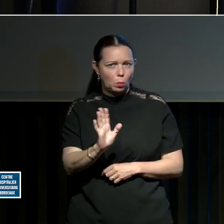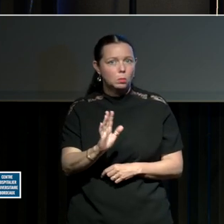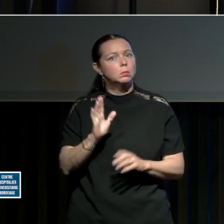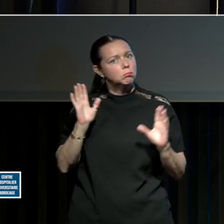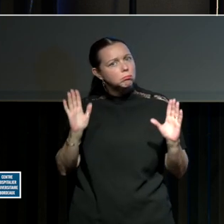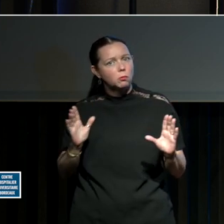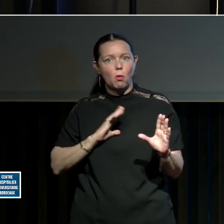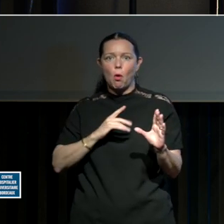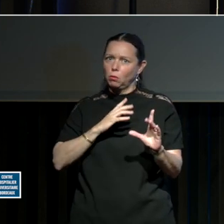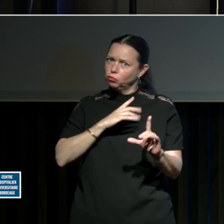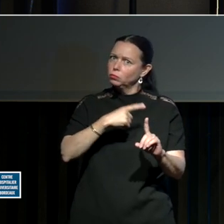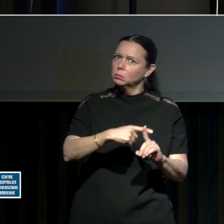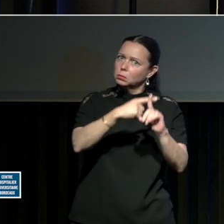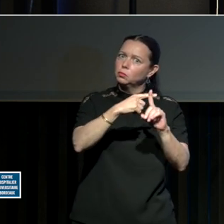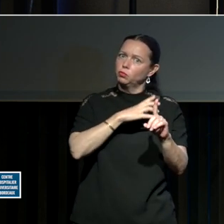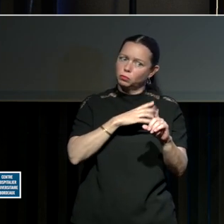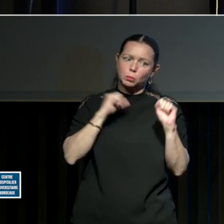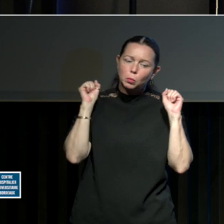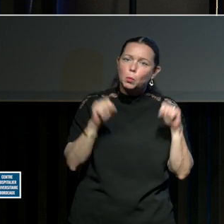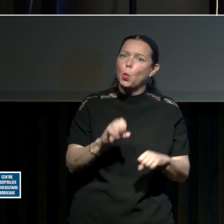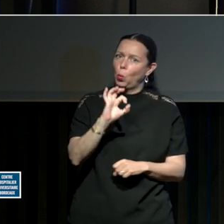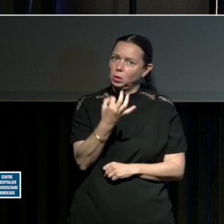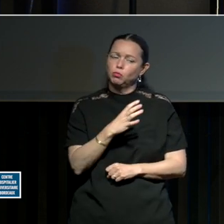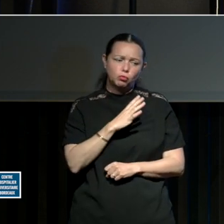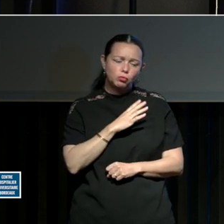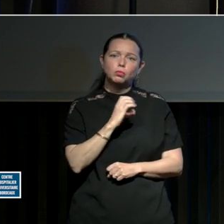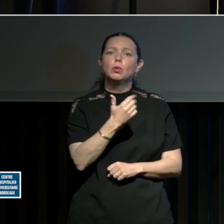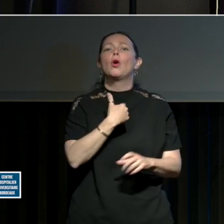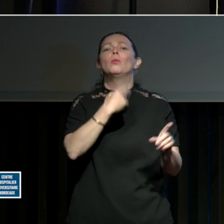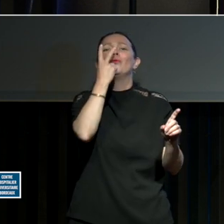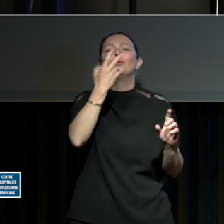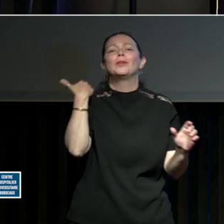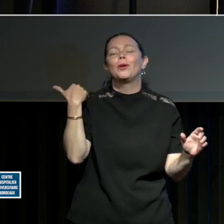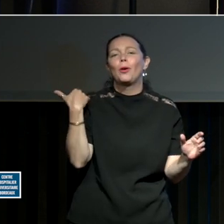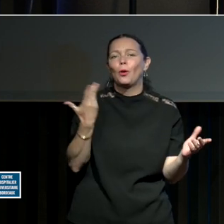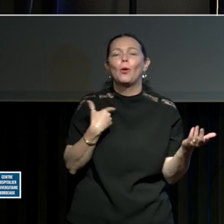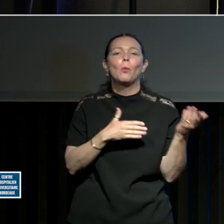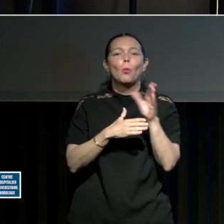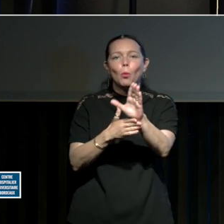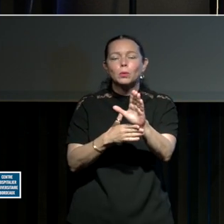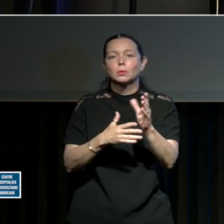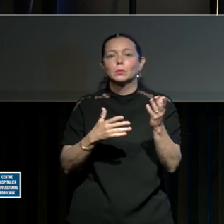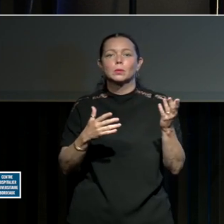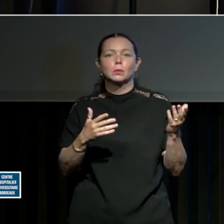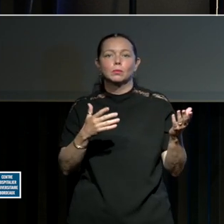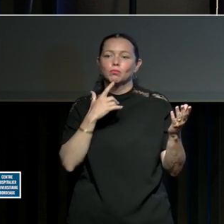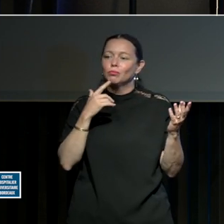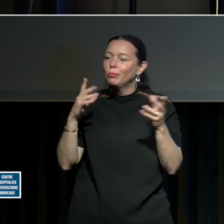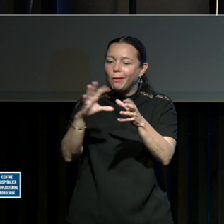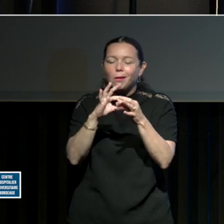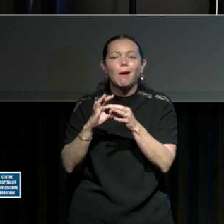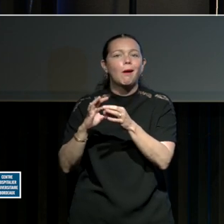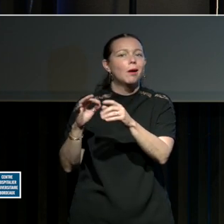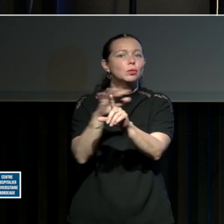aspects plus positifs de l'usage numérique et, comme on l'a vu, qui peut correspondre à un maintien du lien social, à des